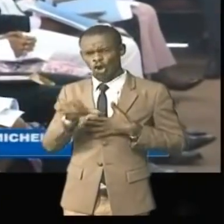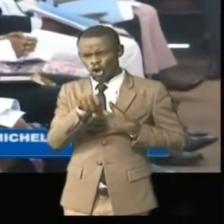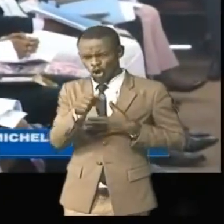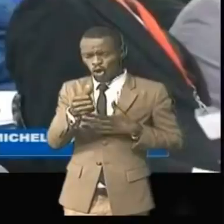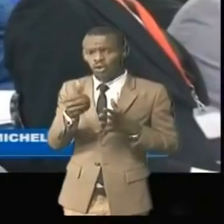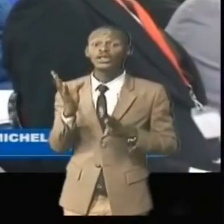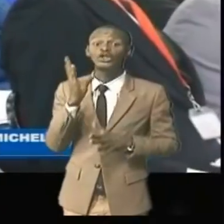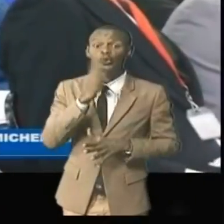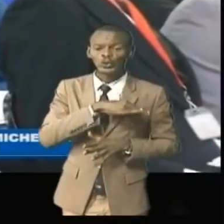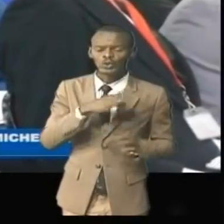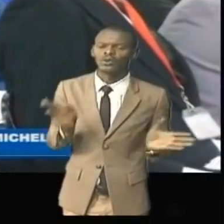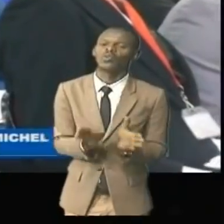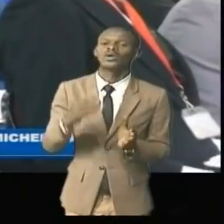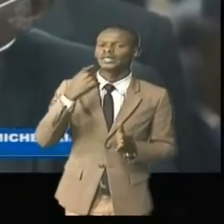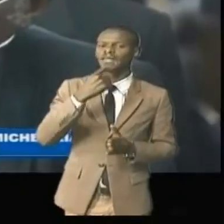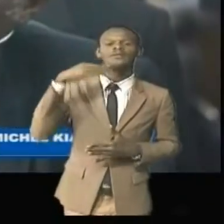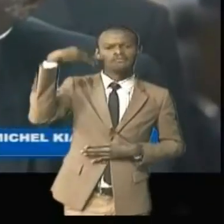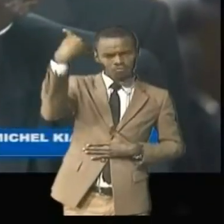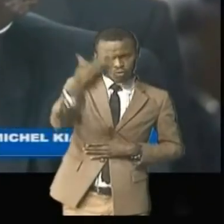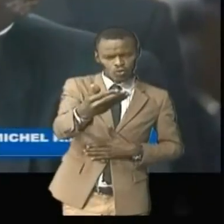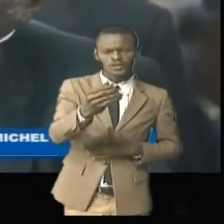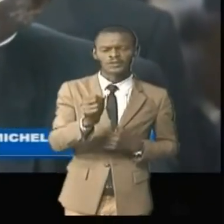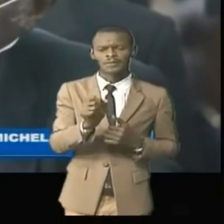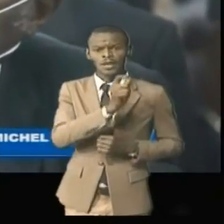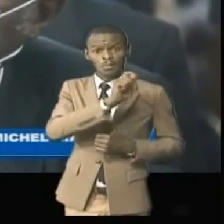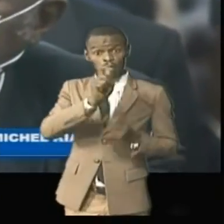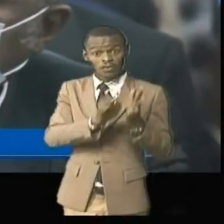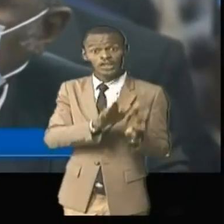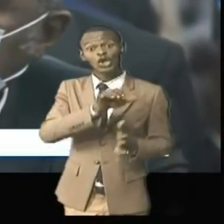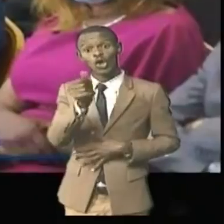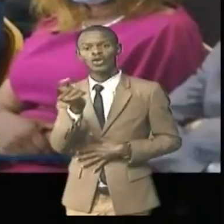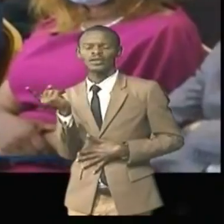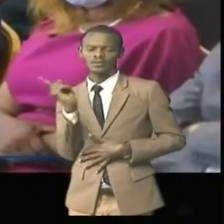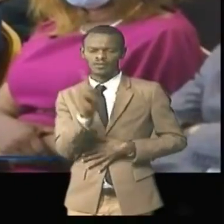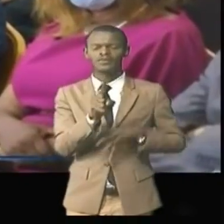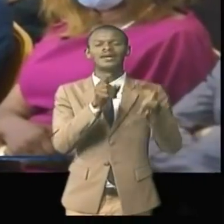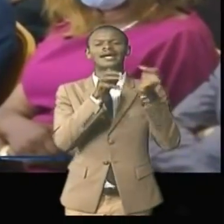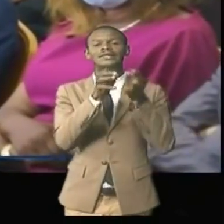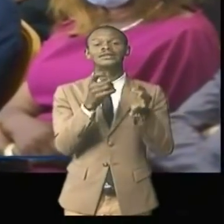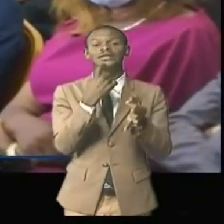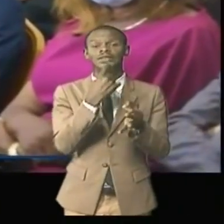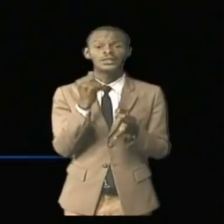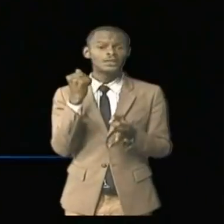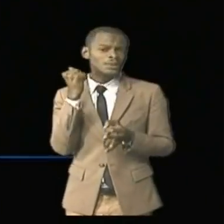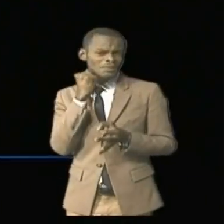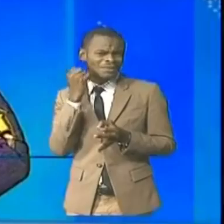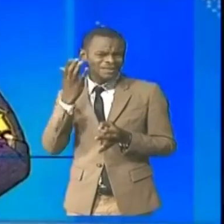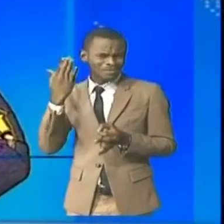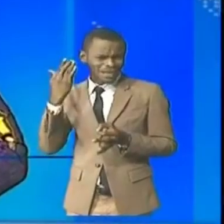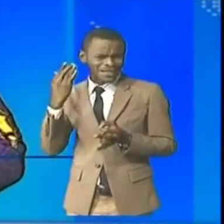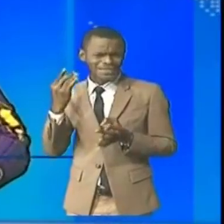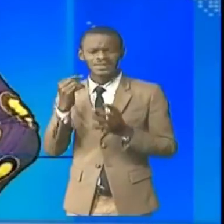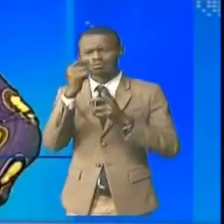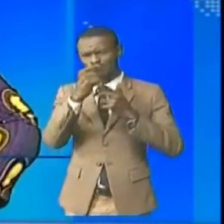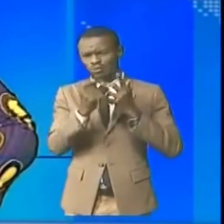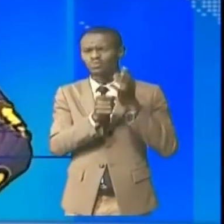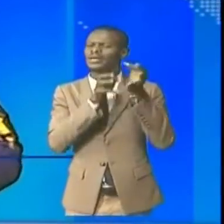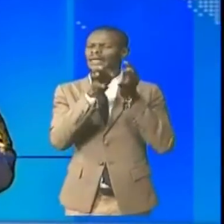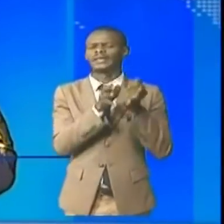a retracé la genèse et l'historique du collège des doyens jusqu'à nos jours.